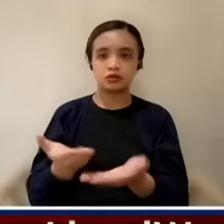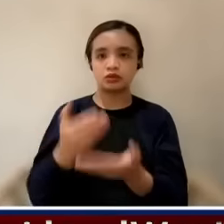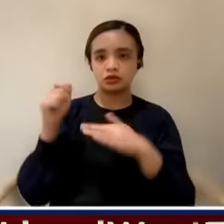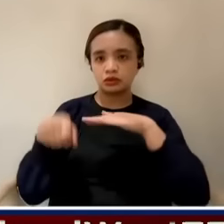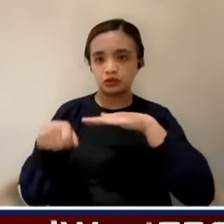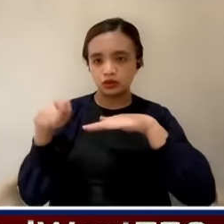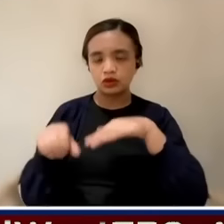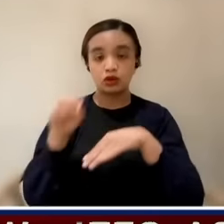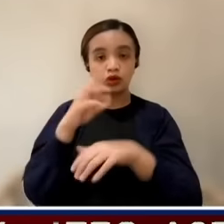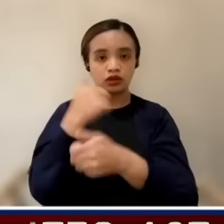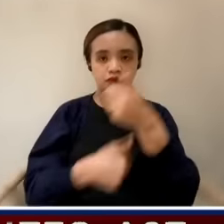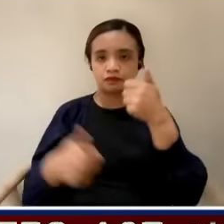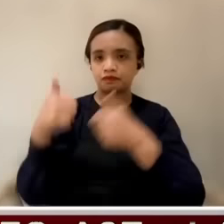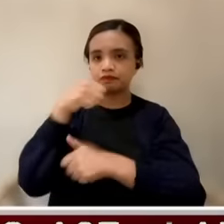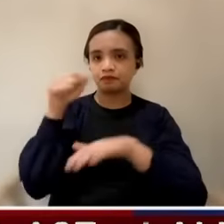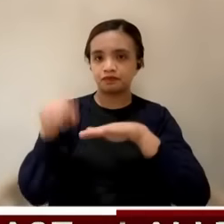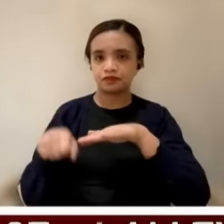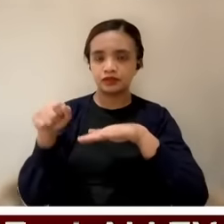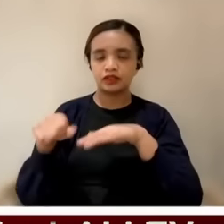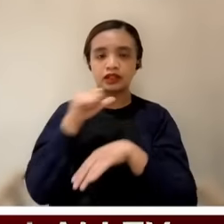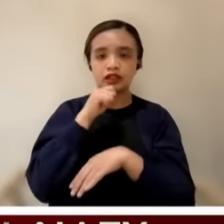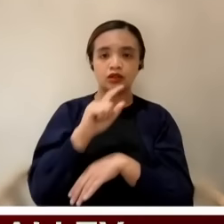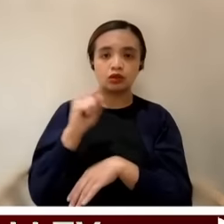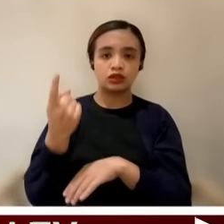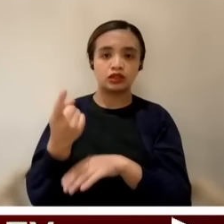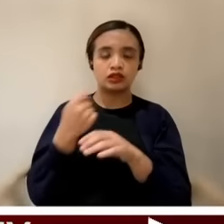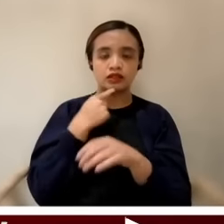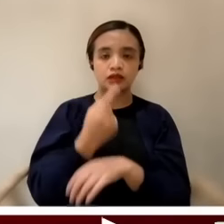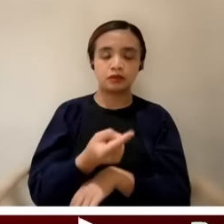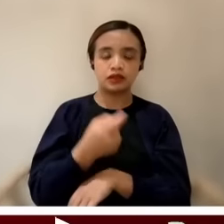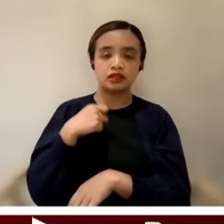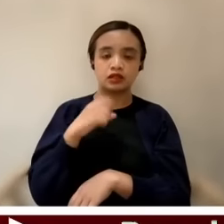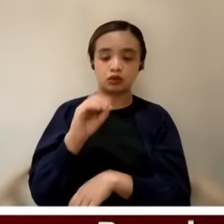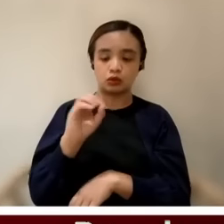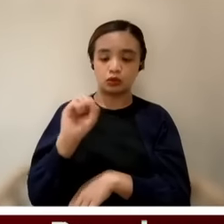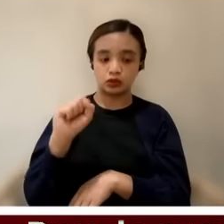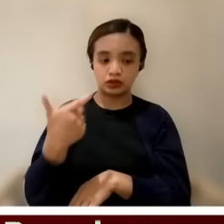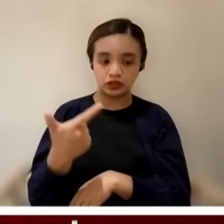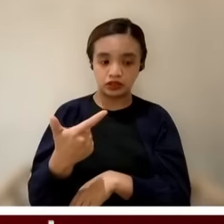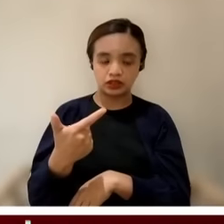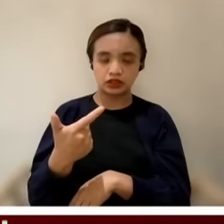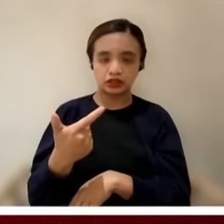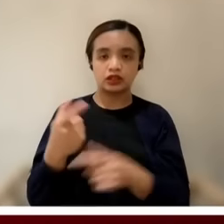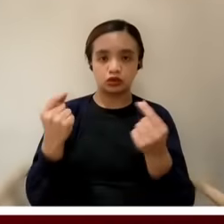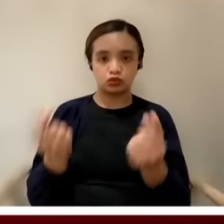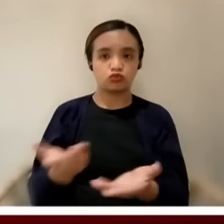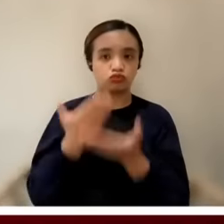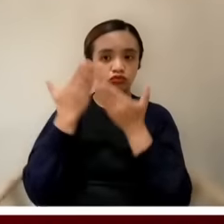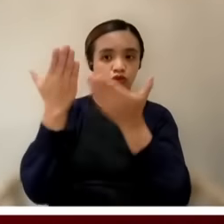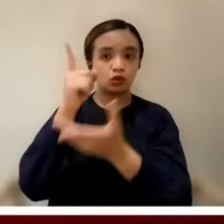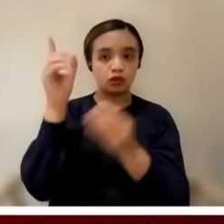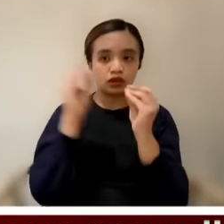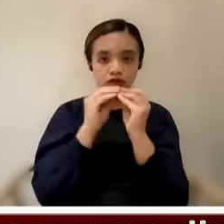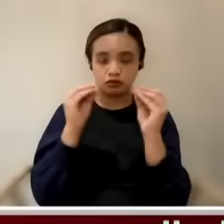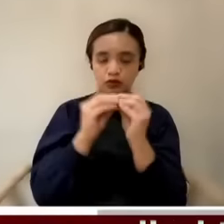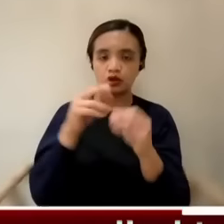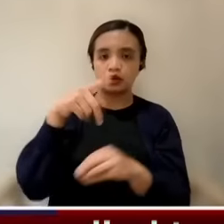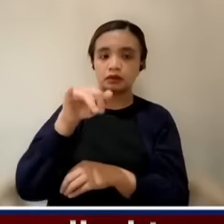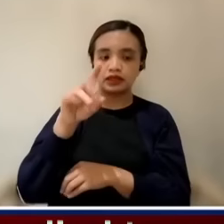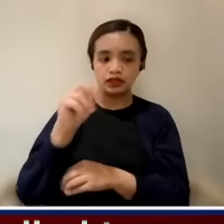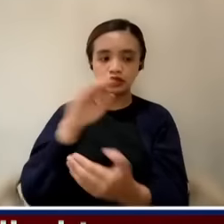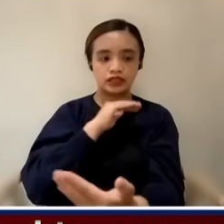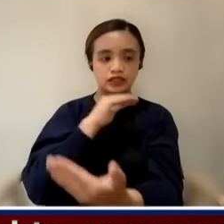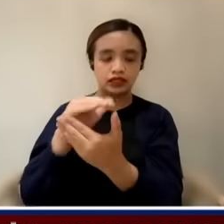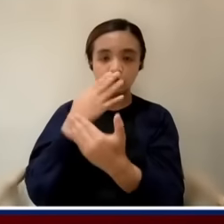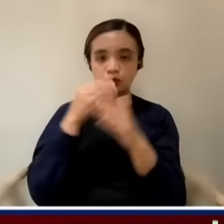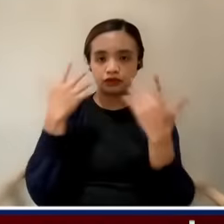Court. Bukod sa co-warranto, sabi ni Solicitor General Menardo Guevara, maghahain sila ng isa pang petisyon laban kay suspended Mayor